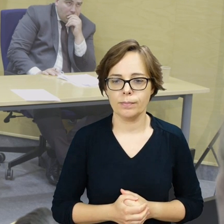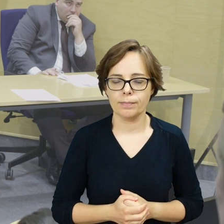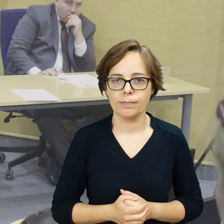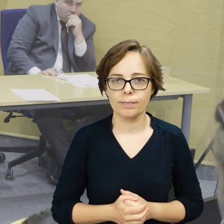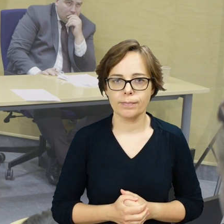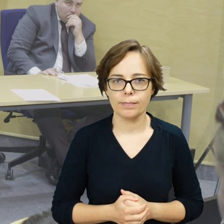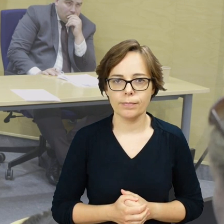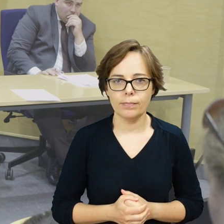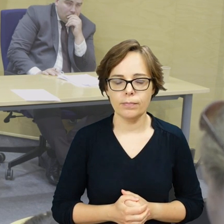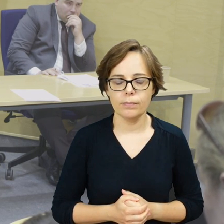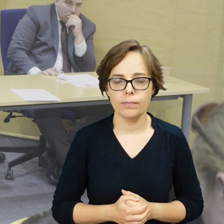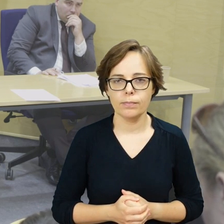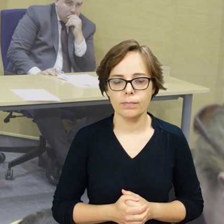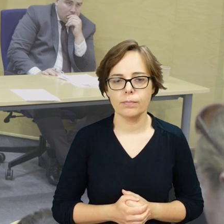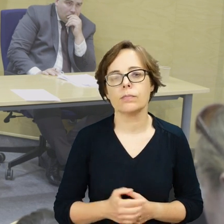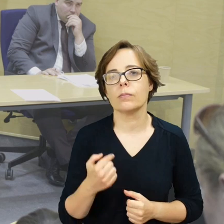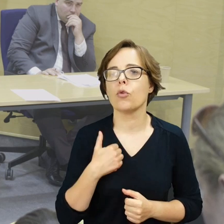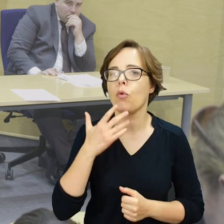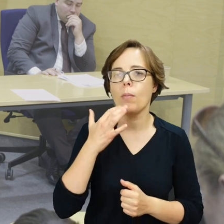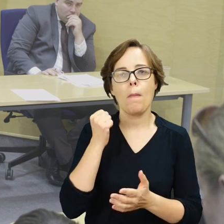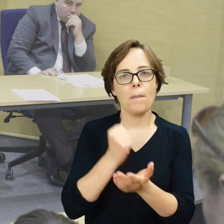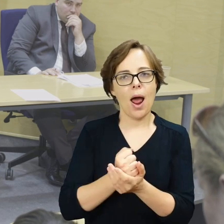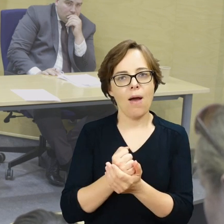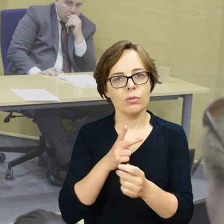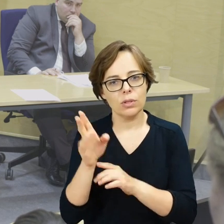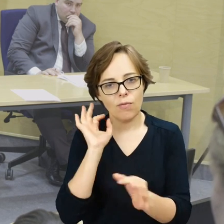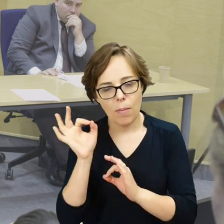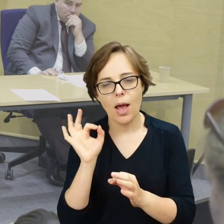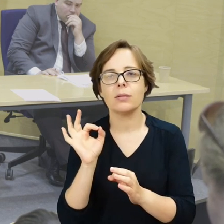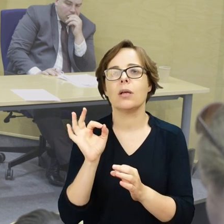no, mówimy o prawie do informacji, kontrola społeczna, to nie nadzór.